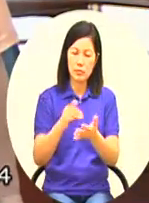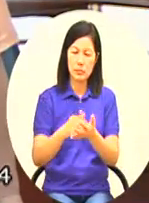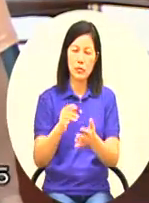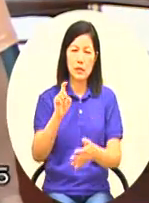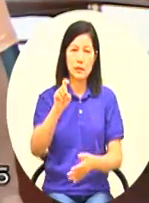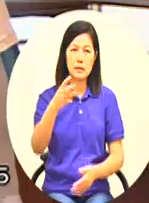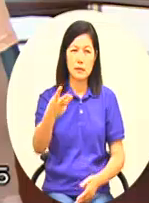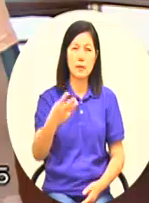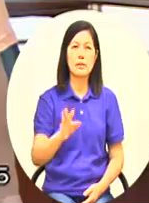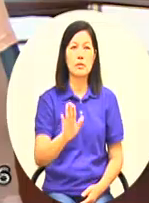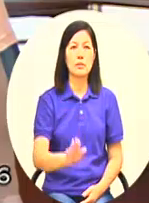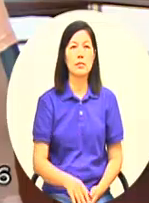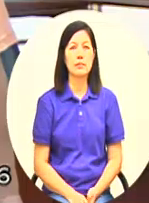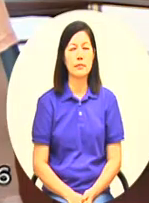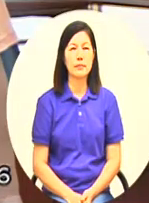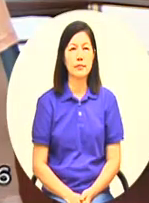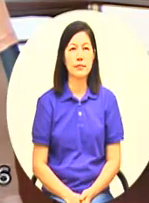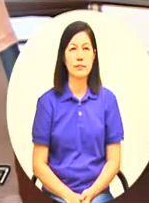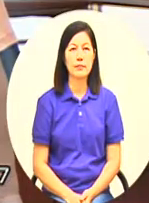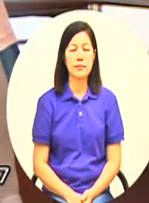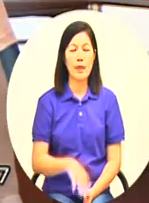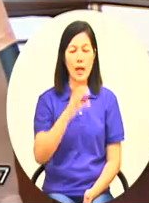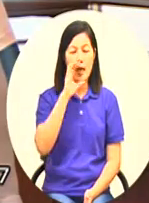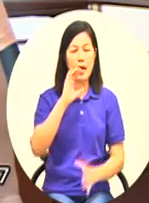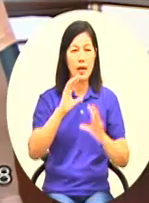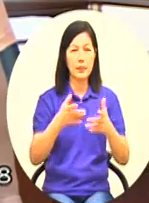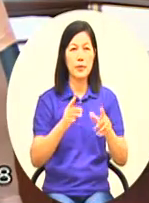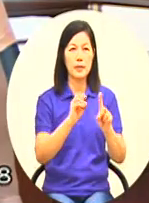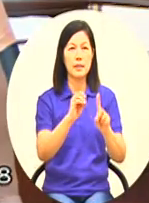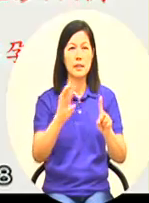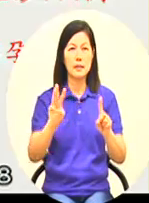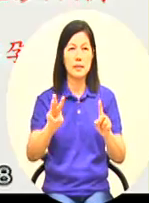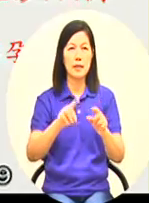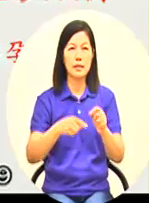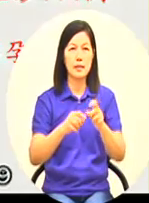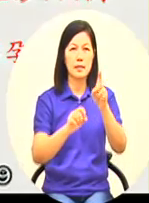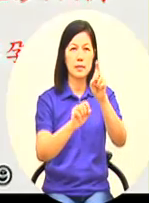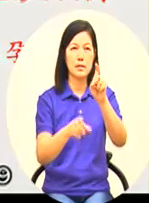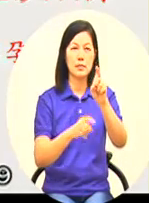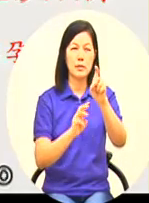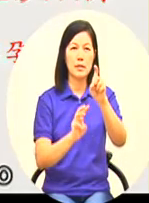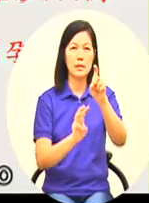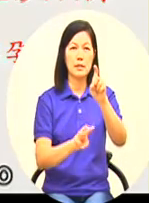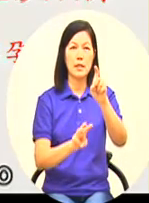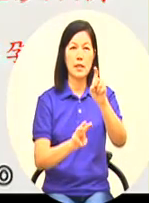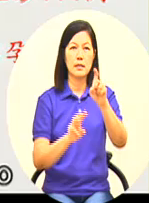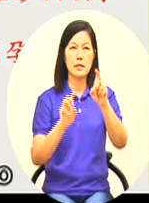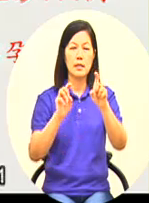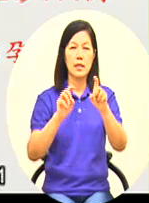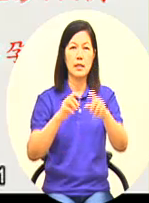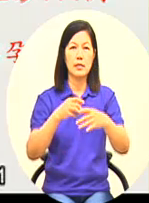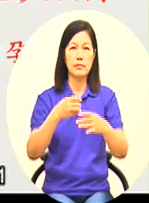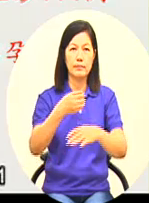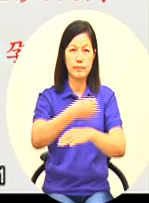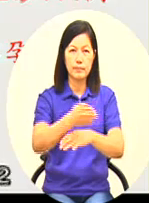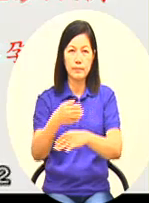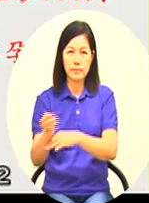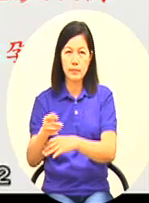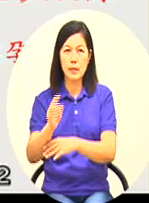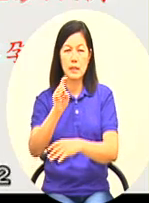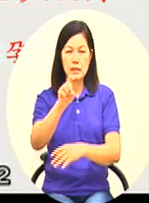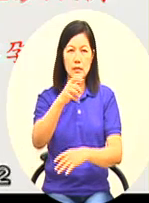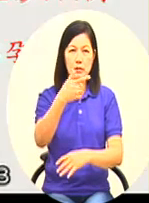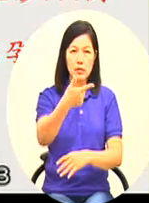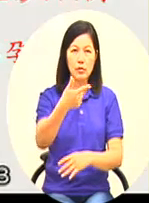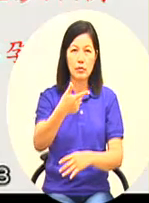泰国嘞，今年截至103，的10月3日嘞，哈 ，A16个。省份的哈累计报